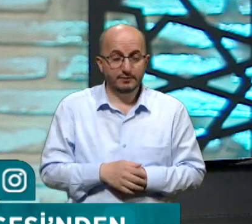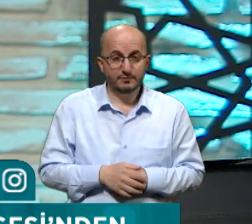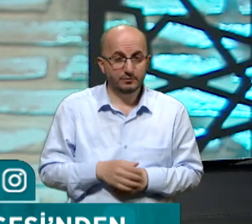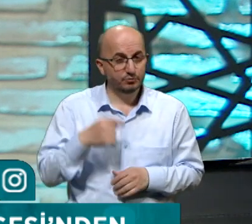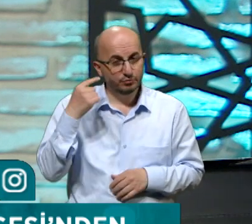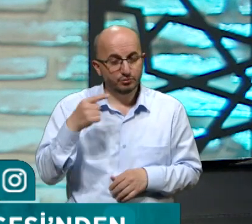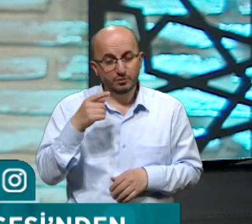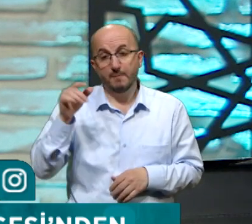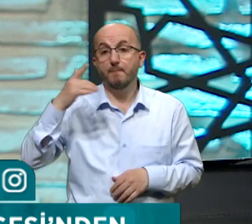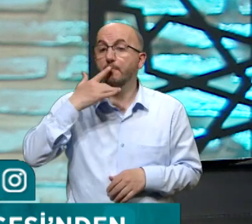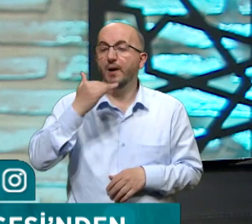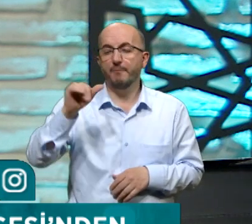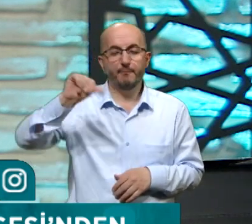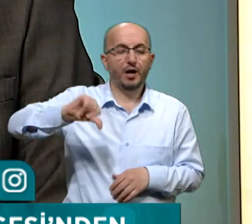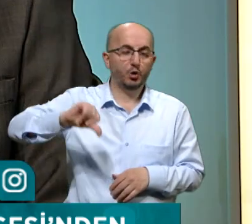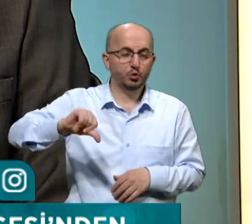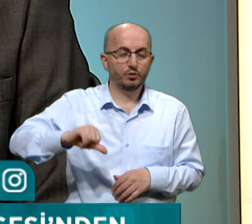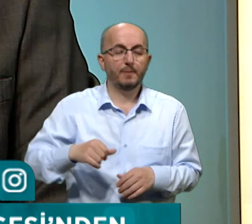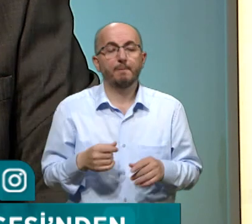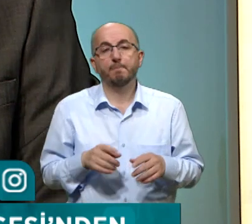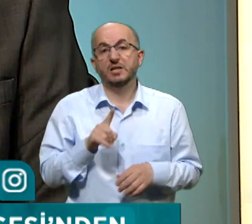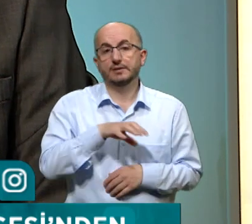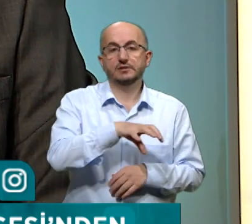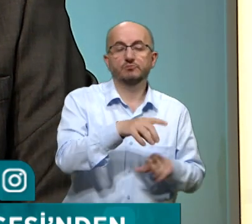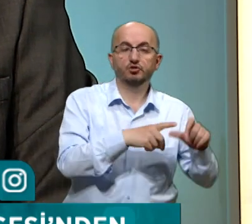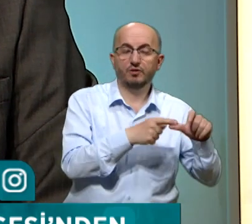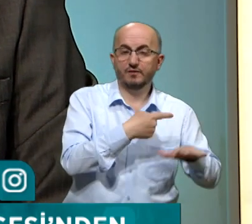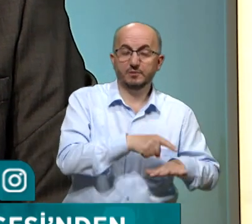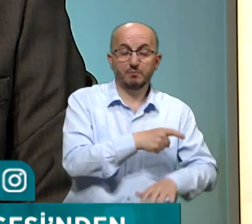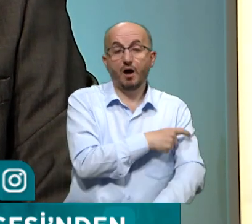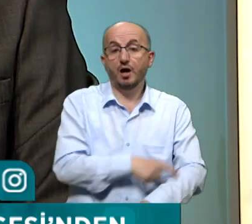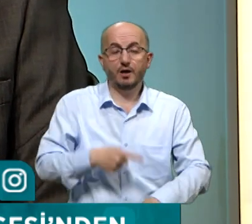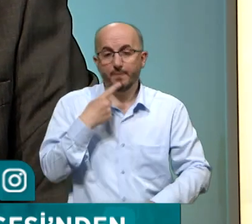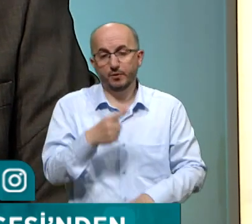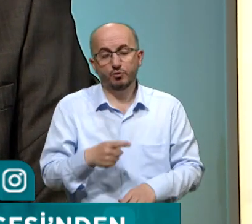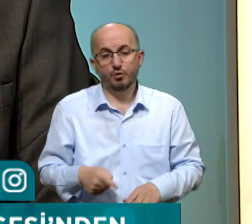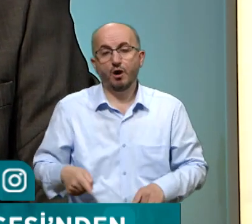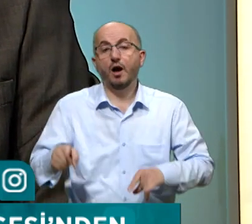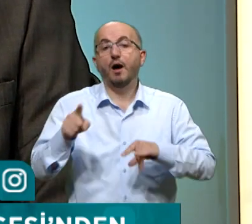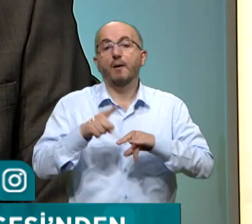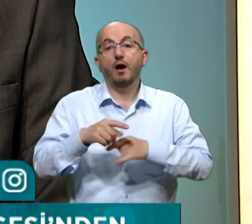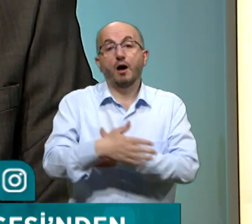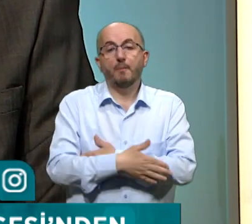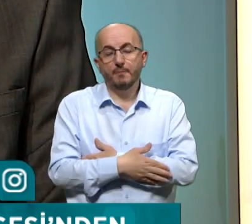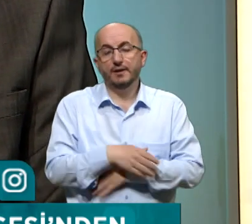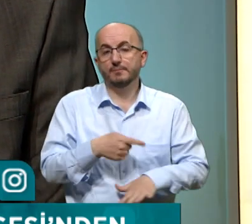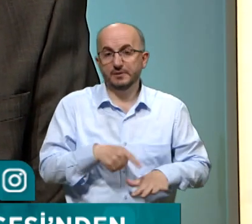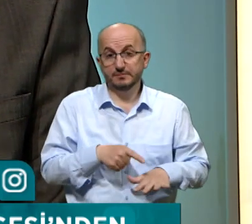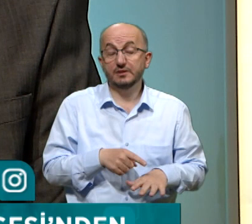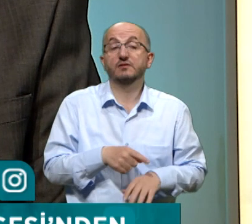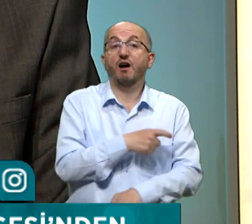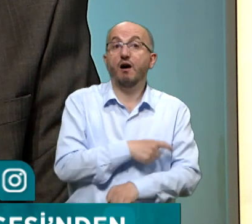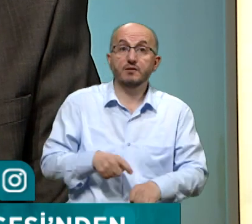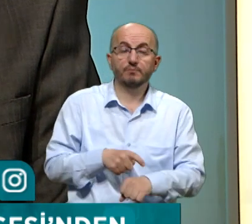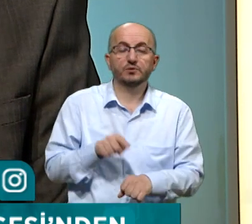görüşleri mekruhtur ama bir kısım Şafiiler ise haram diyor hanbelilerde ise haramdır onu alıyorlar ki